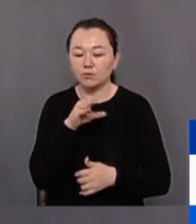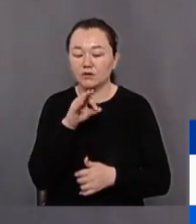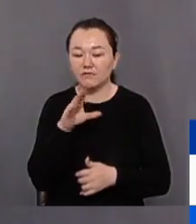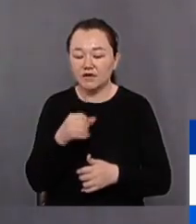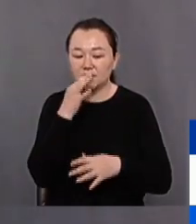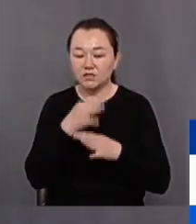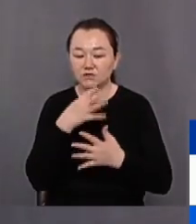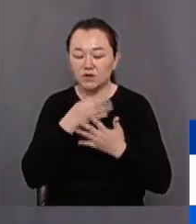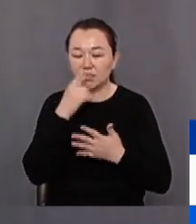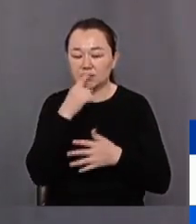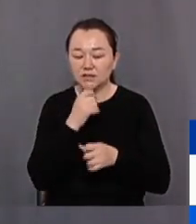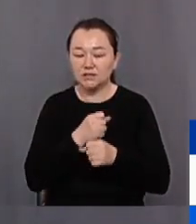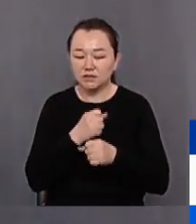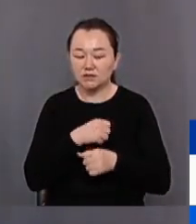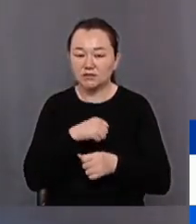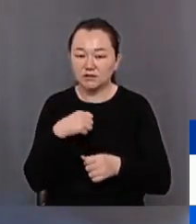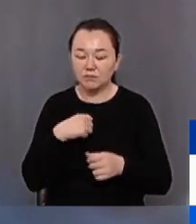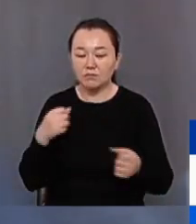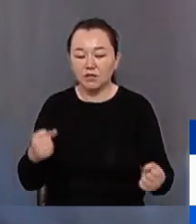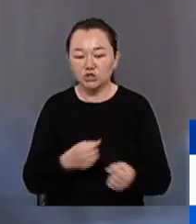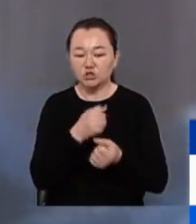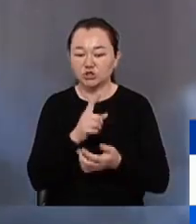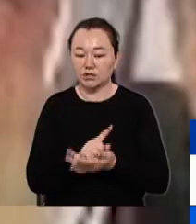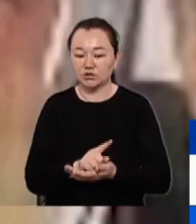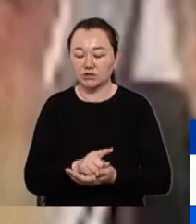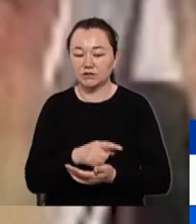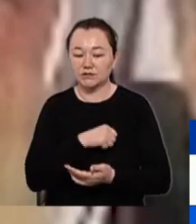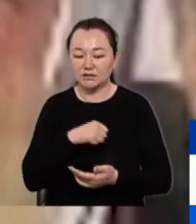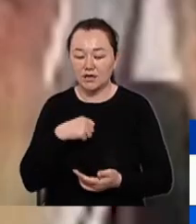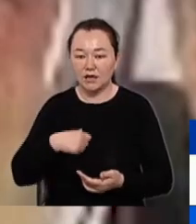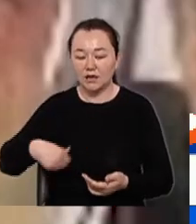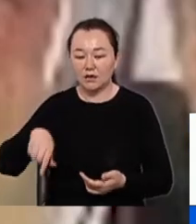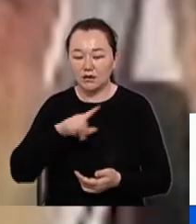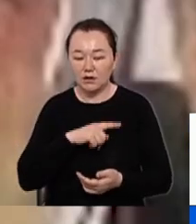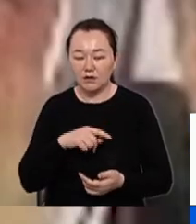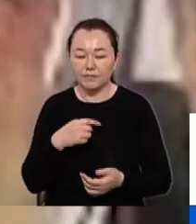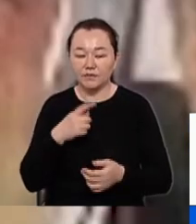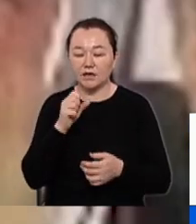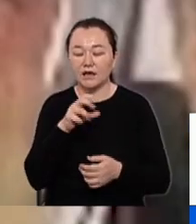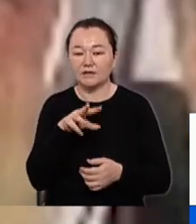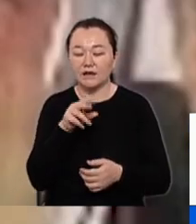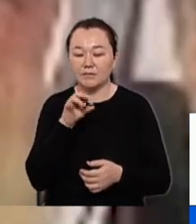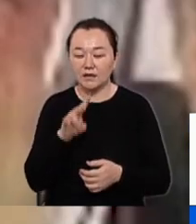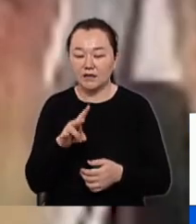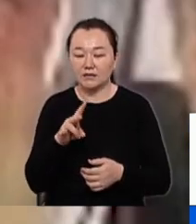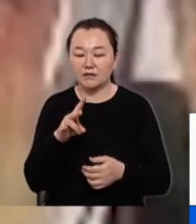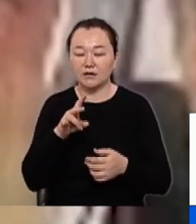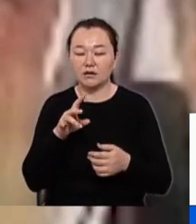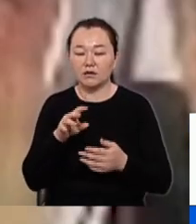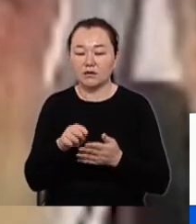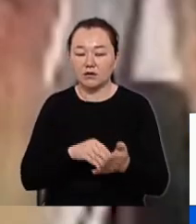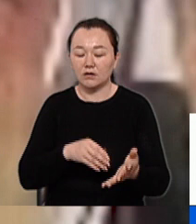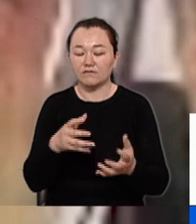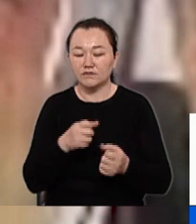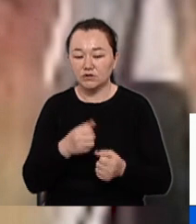айтуынша, отандық өнімді алдымен өзіміз қолдауымыз қажет. Меніңше, атамекенменен үкімет тізімге алып,